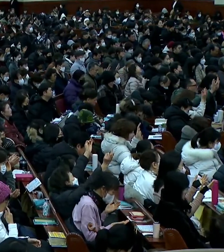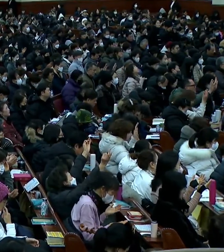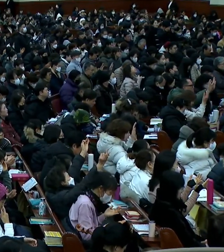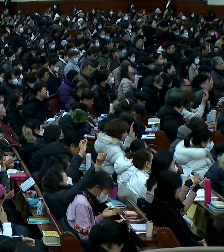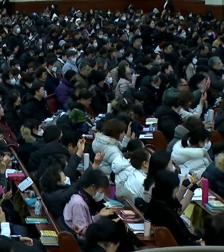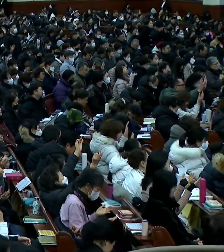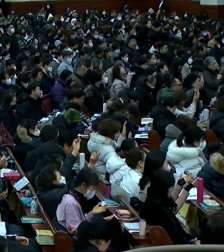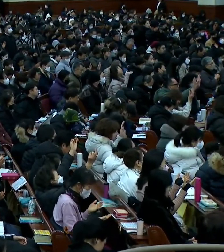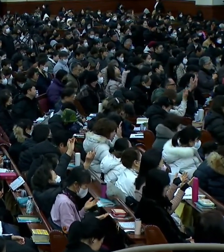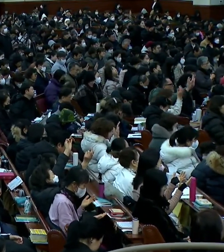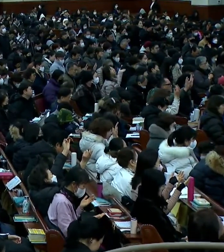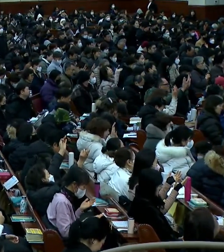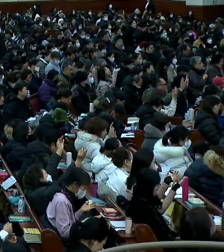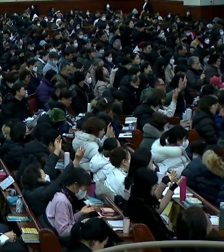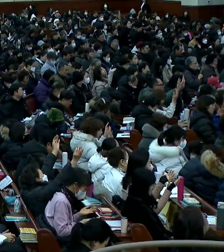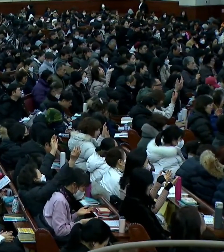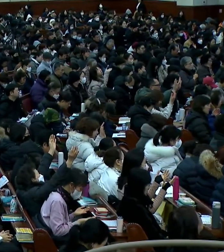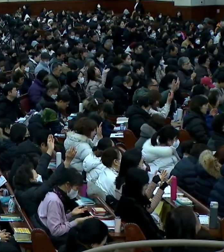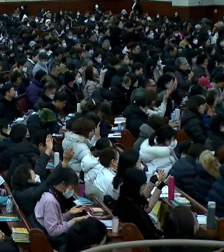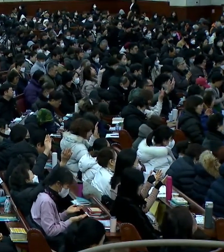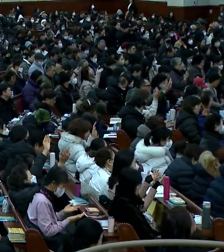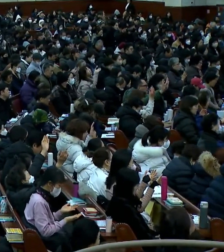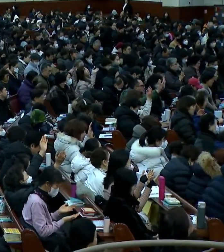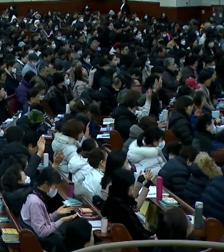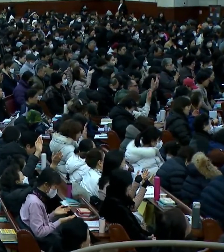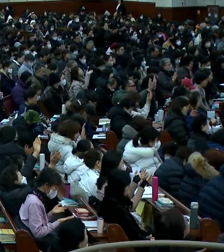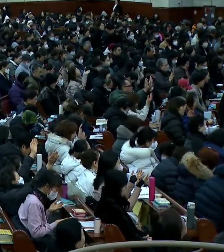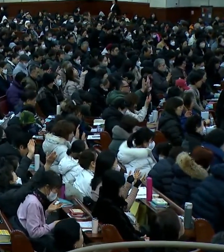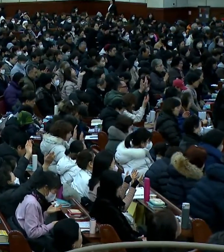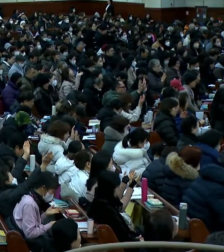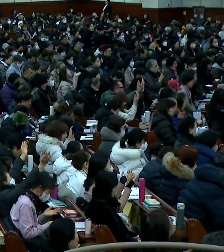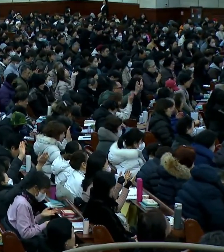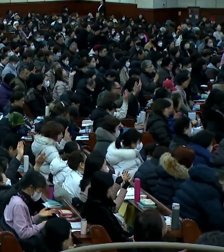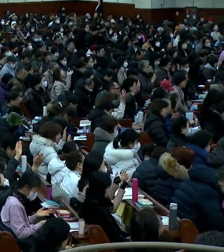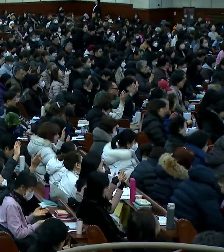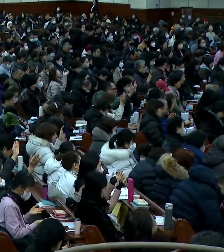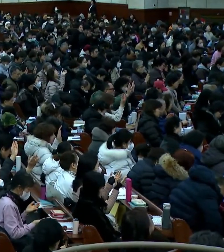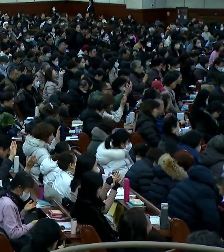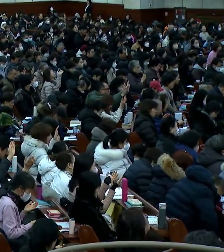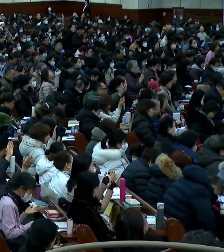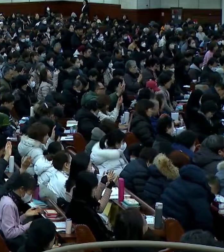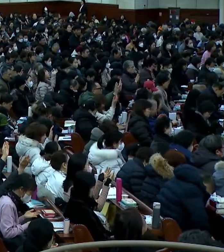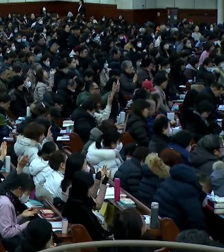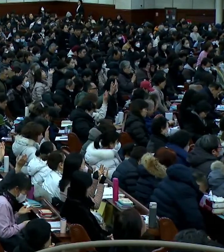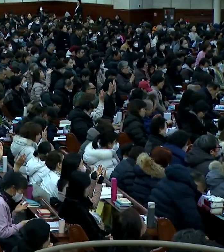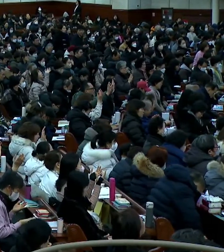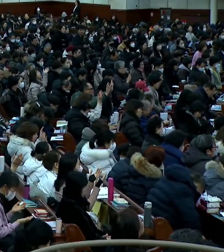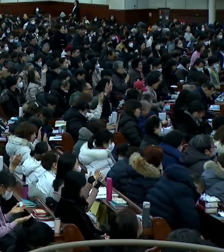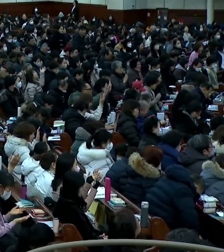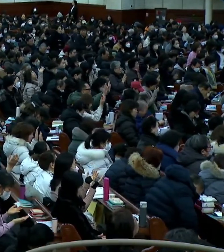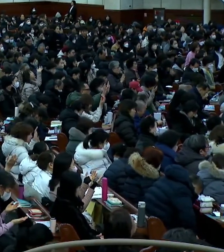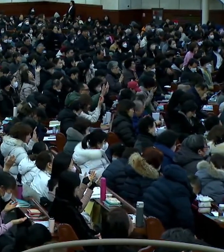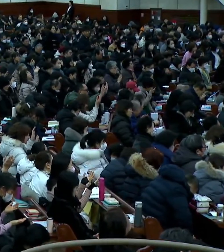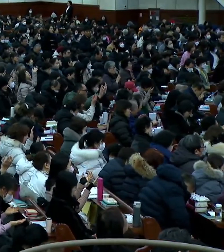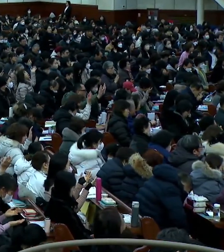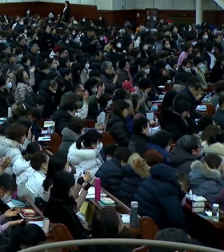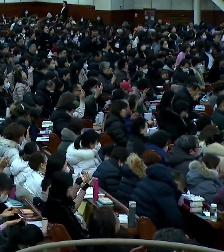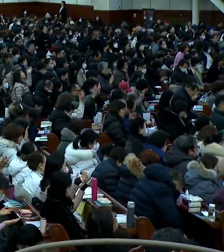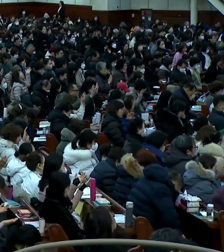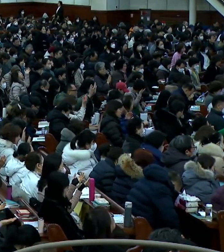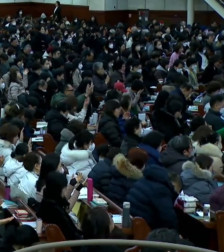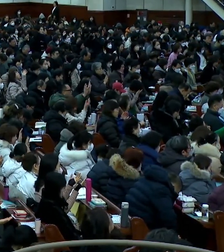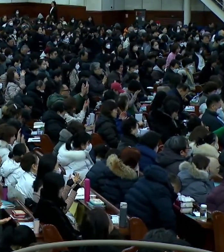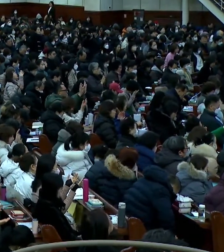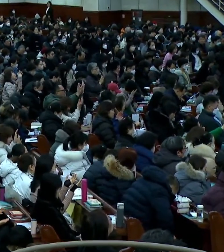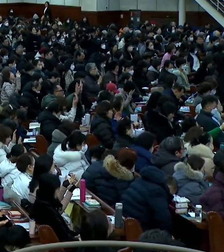선포되는 모든 말씀이 하나님 우리의 삶을 변화시키며 삶의 결단을 일으키며 삶의 회복이 일어나는